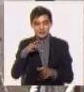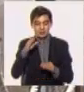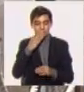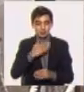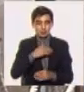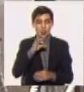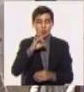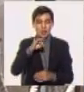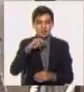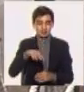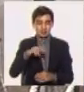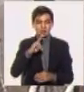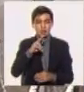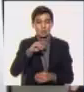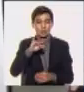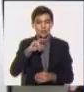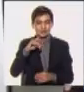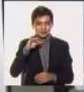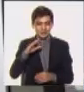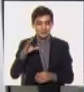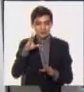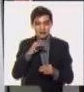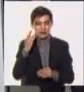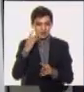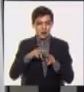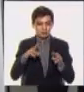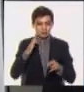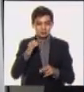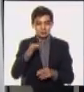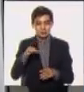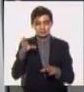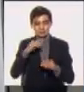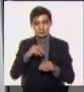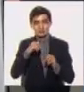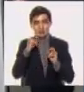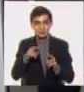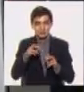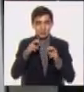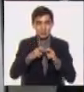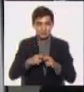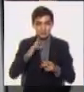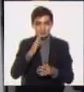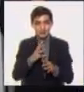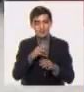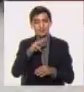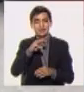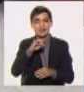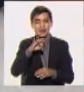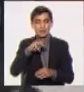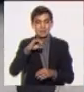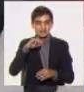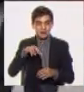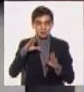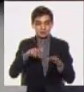инклюзив сақталады, дейді қонақ үй өкілдері. Әлем елдерінің әуежайлары да жолаушылардың терминалдарда кезекте тұру тәртібін